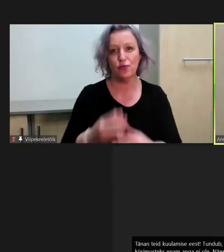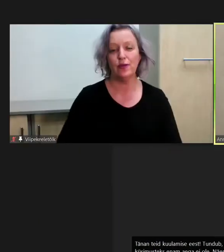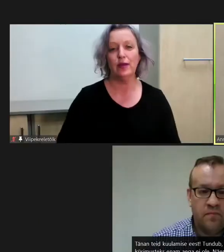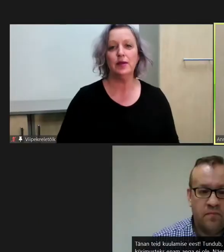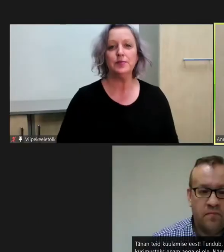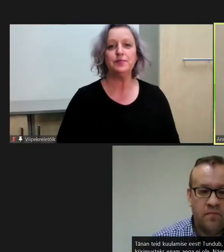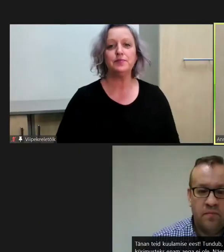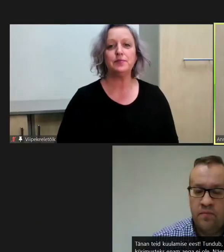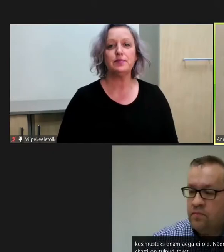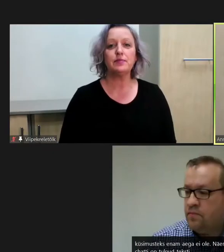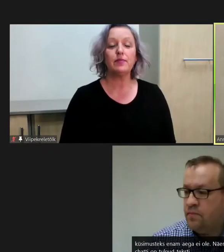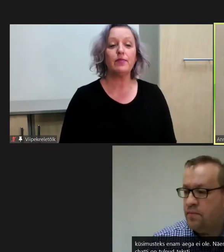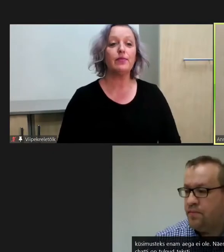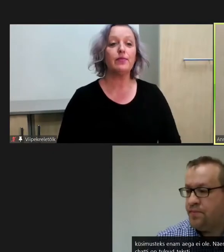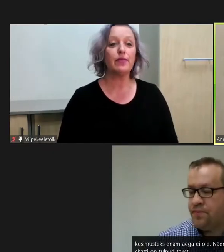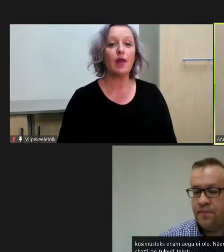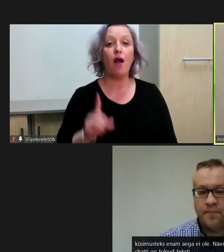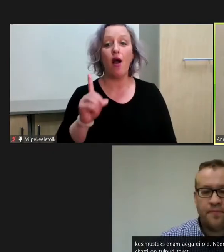aga siin vist ei